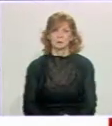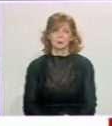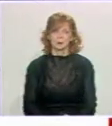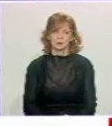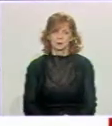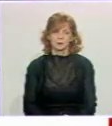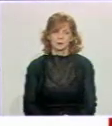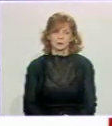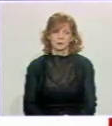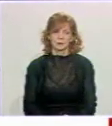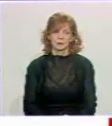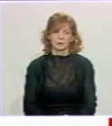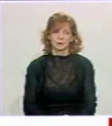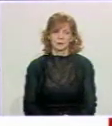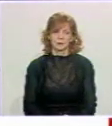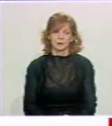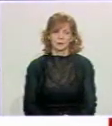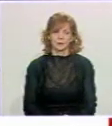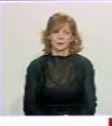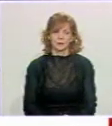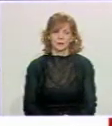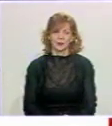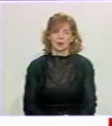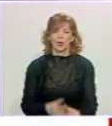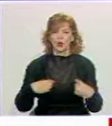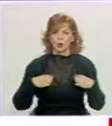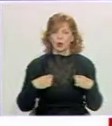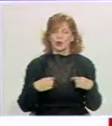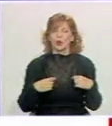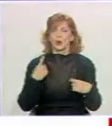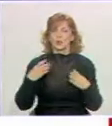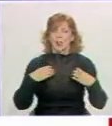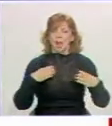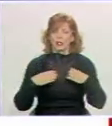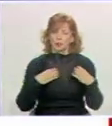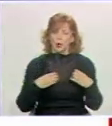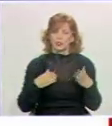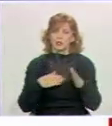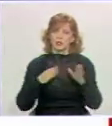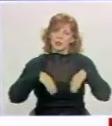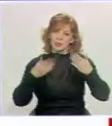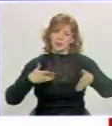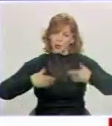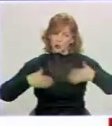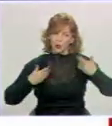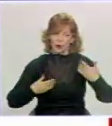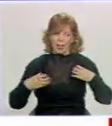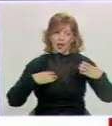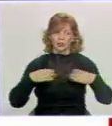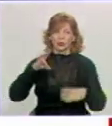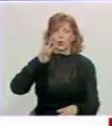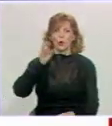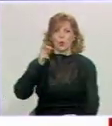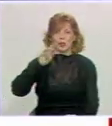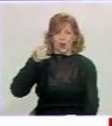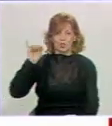Sigur că un premiu indiferent care este, nu are datoria decât să te bucure. Actorul Horațiu Mălăele a încântat publicul